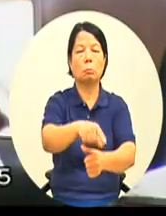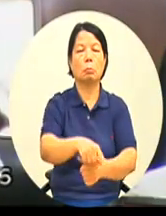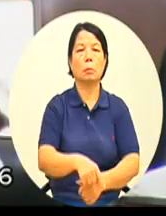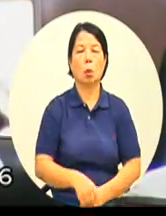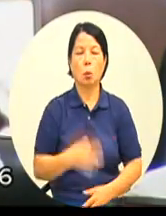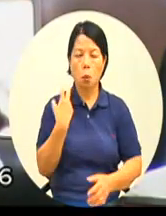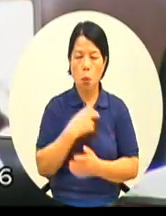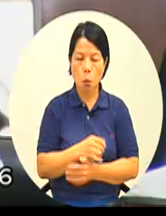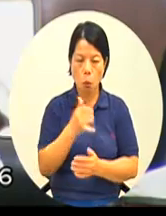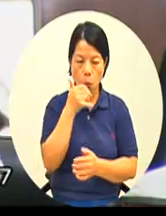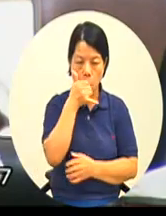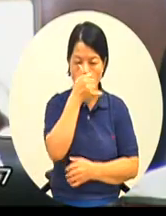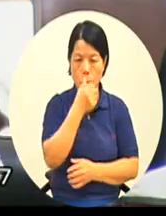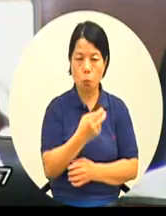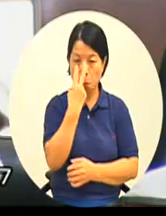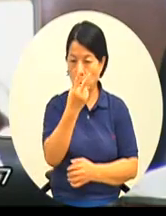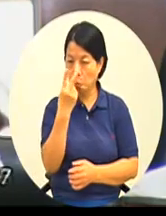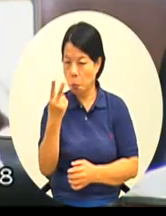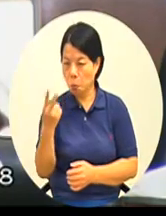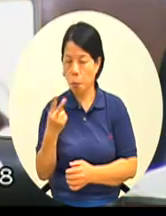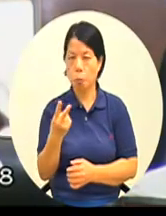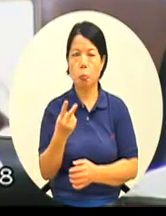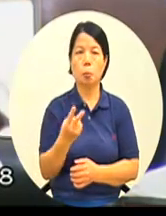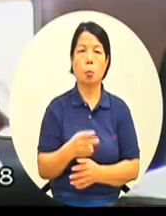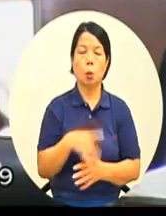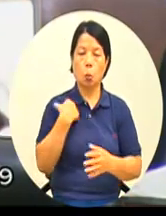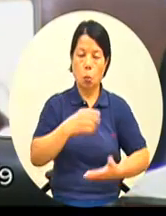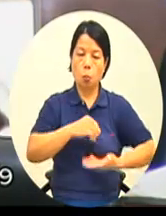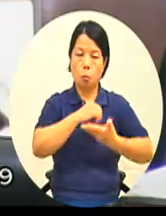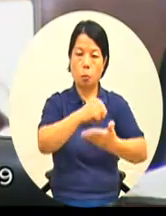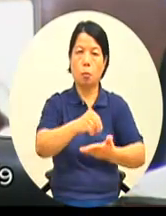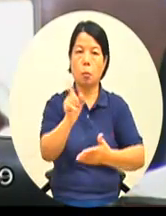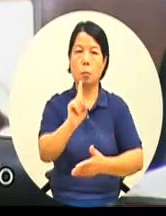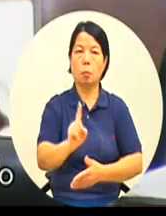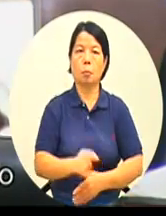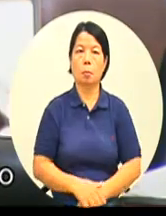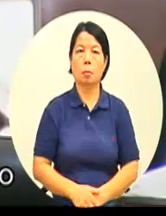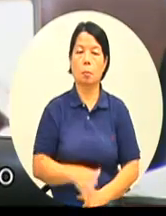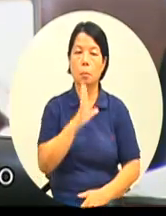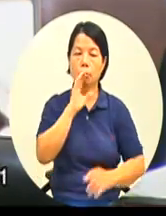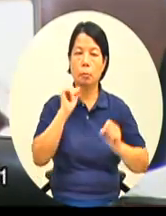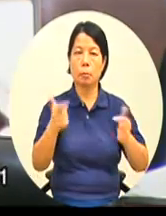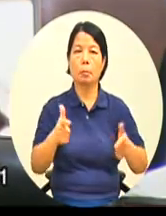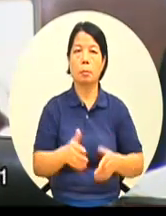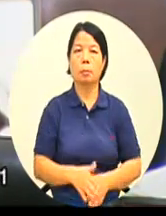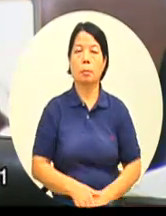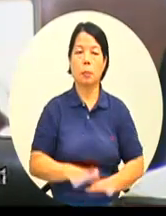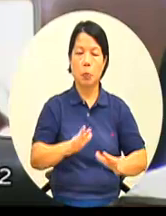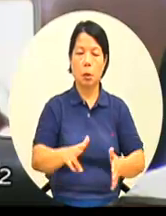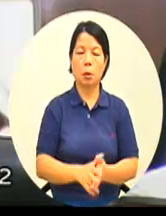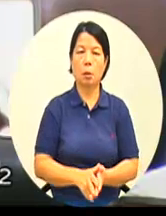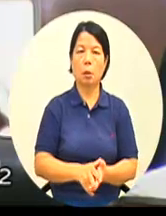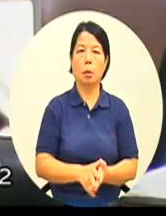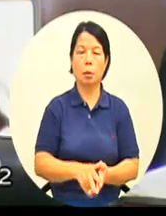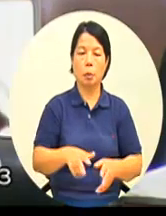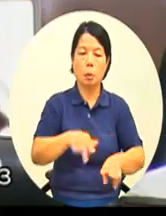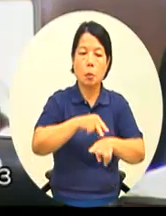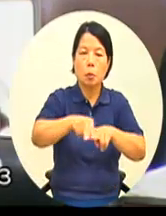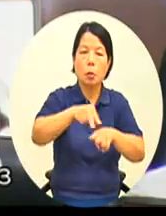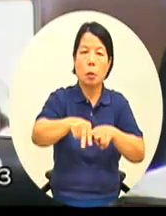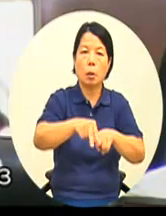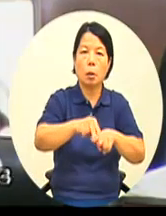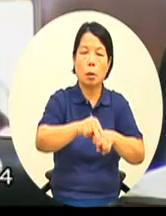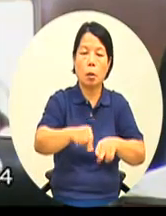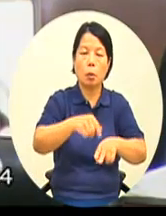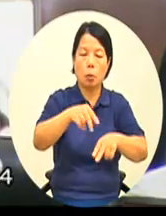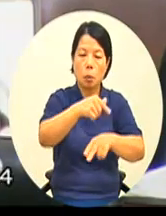家，那我觉得可能第二个我要建议的，是不是在现在铁路捷运地下化 从屏